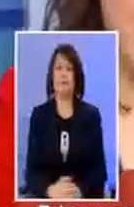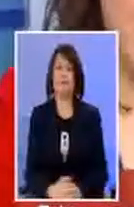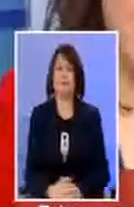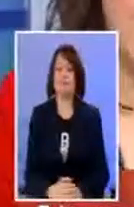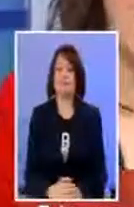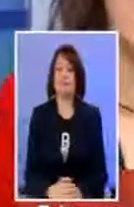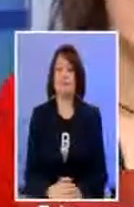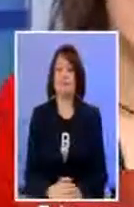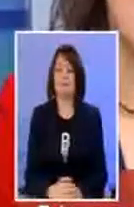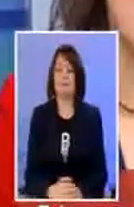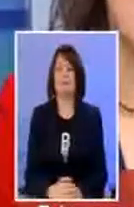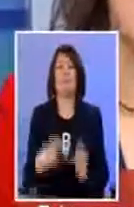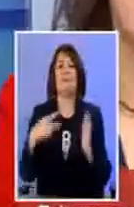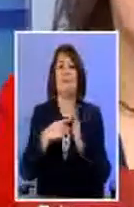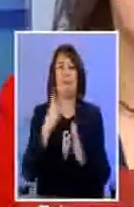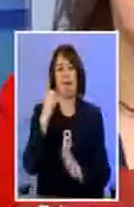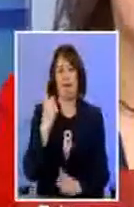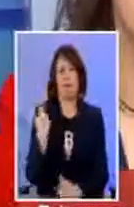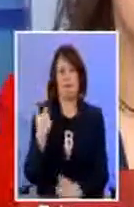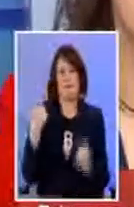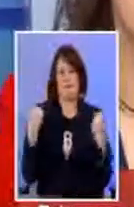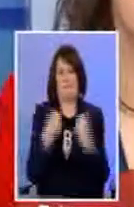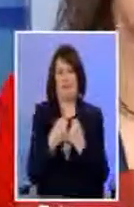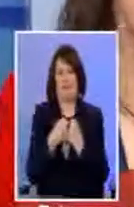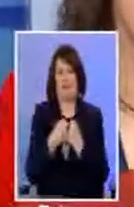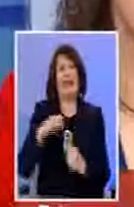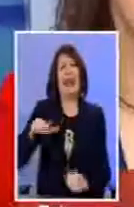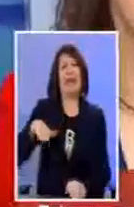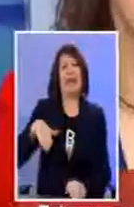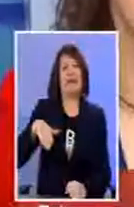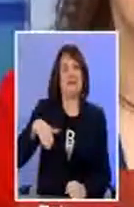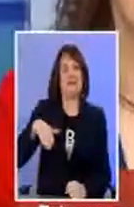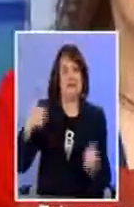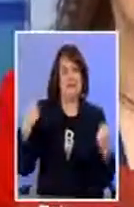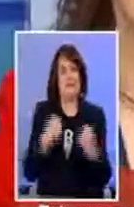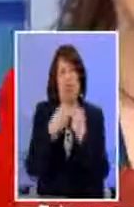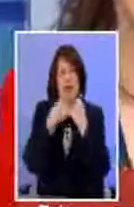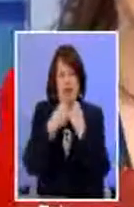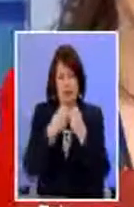Όταν το 2001 είχα το ατύχημα, το είχα στην Κρήτη στην Ελλάδα.